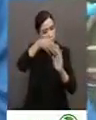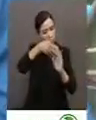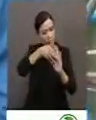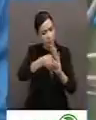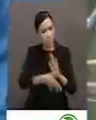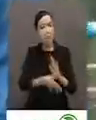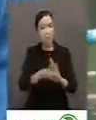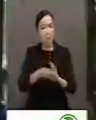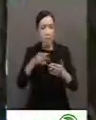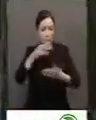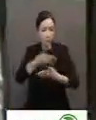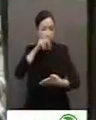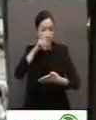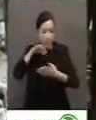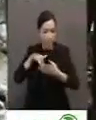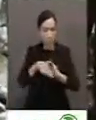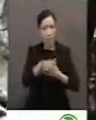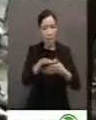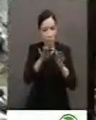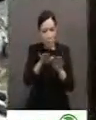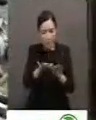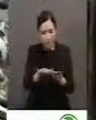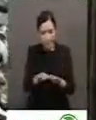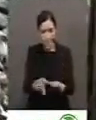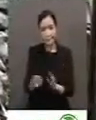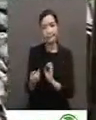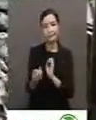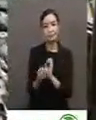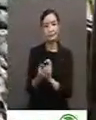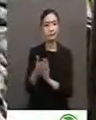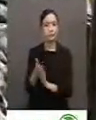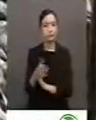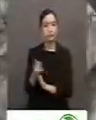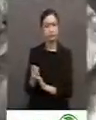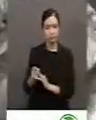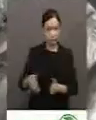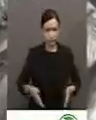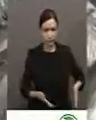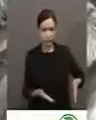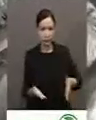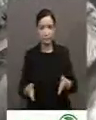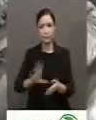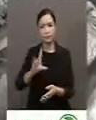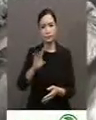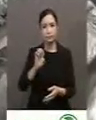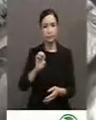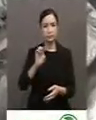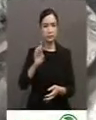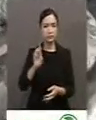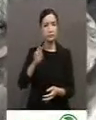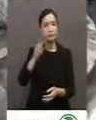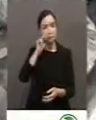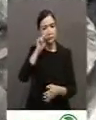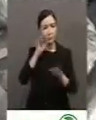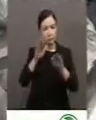าณน้ำเหนือที่ไหลลงมาสมทบกับปริมาณน้ำในพื้นที่ตอนนี้ก็ทำให้ปริมาณน้ำในแม่น้ำชีรวมไปถึงลำน้ำสาขามีปริมา